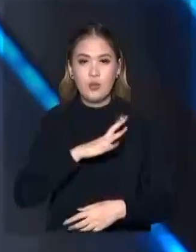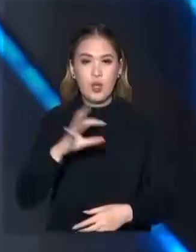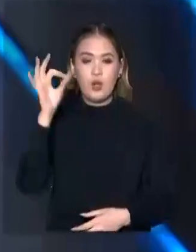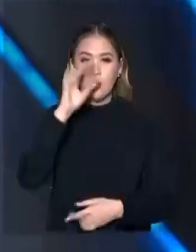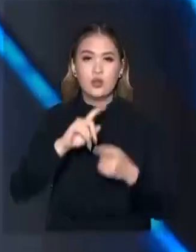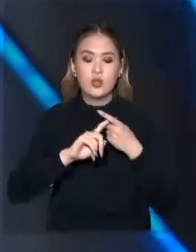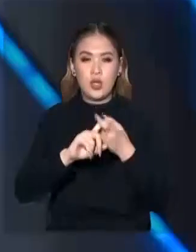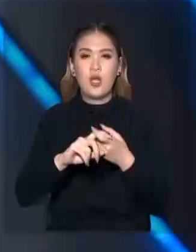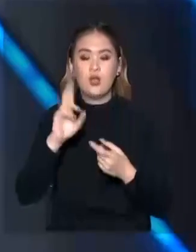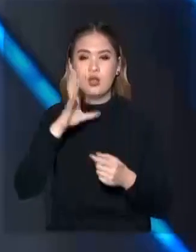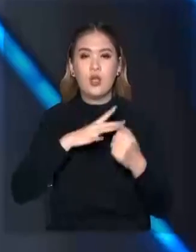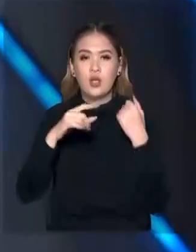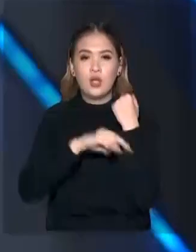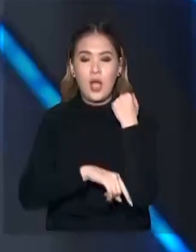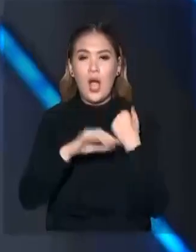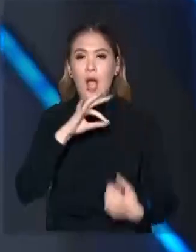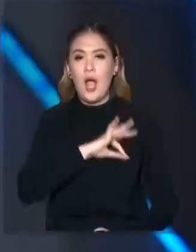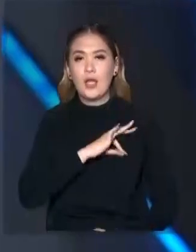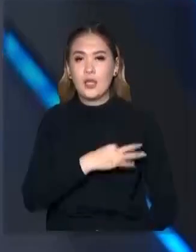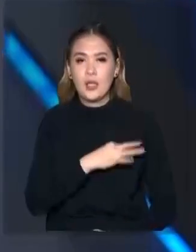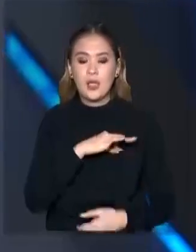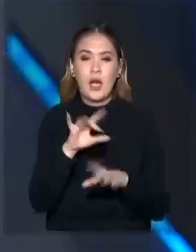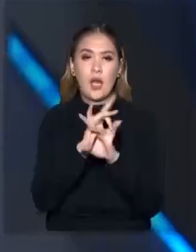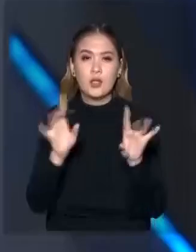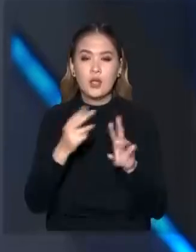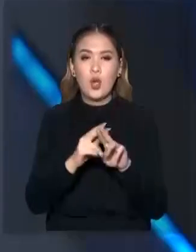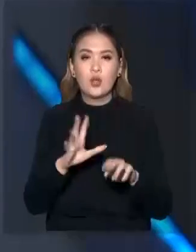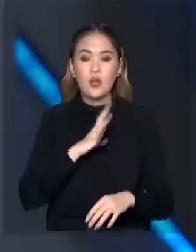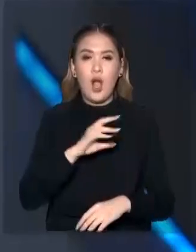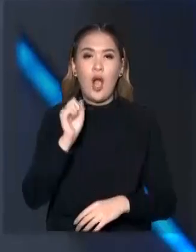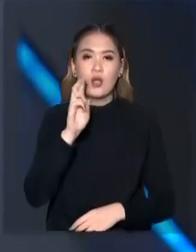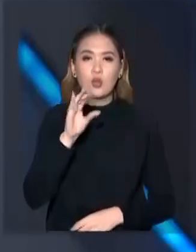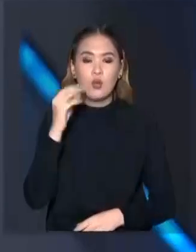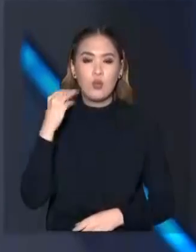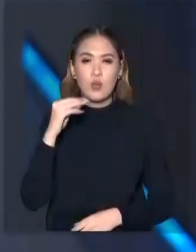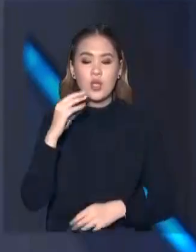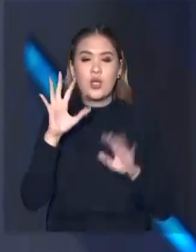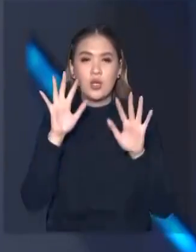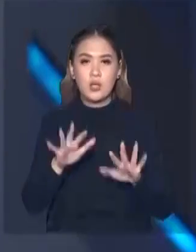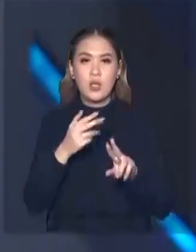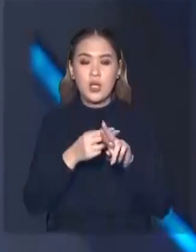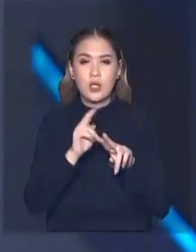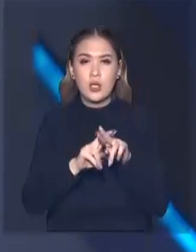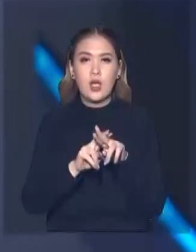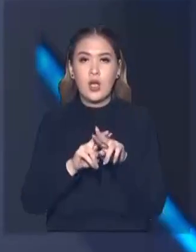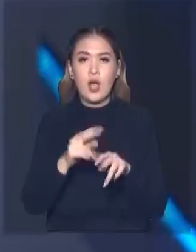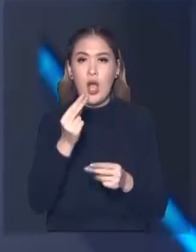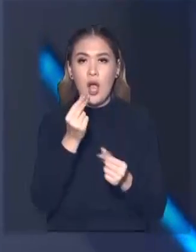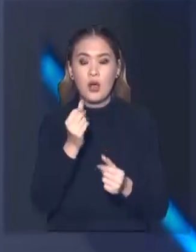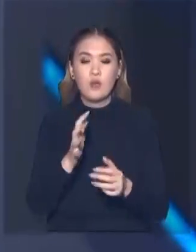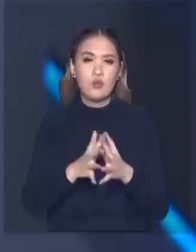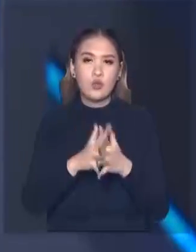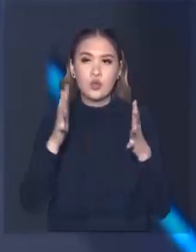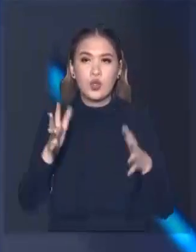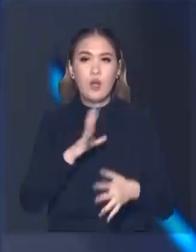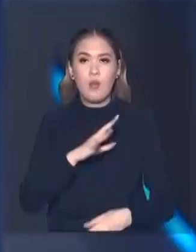сыбайлас жемқорлыққа қарсы іс-қимыл агенттігі мәлім еткен болатын. Осы ретте Ақтөбе өңірінде осы ақшаның қыруар